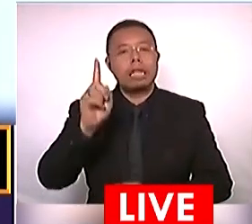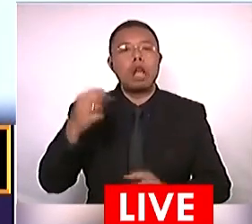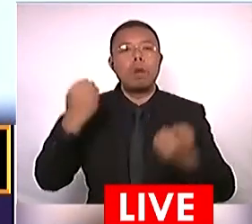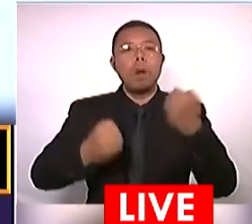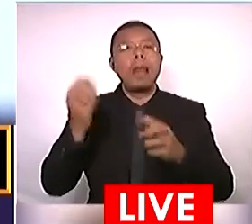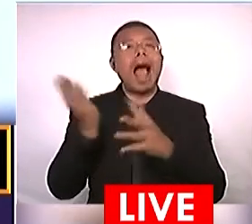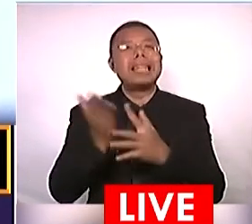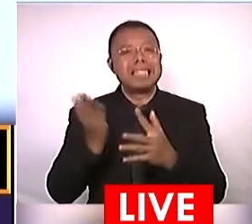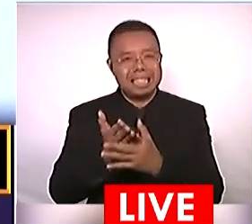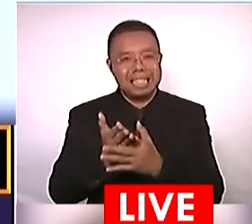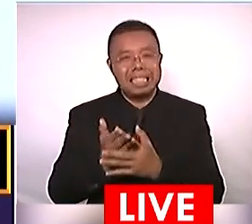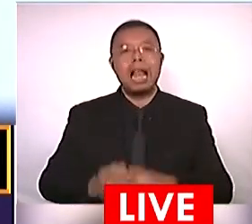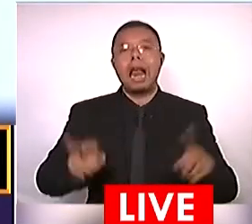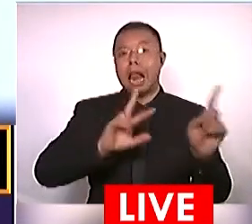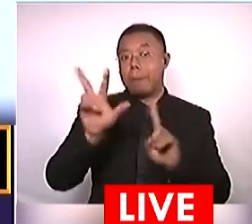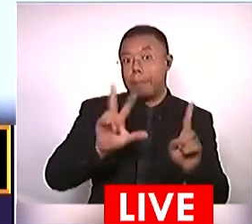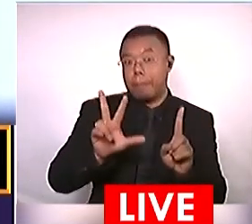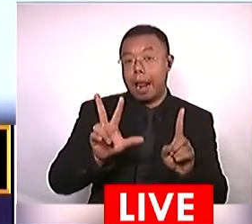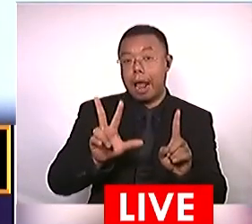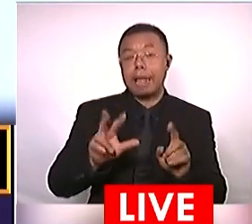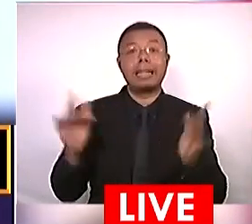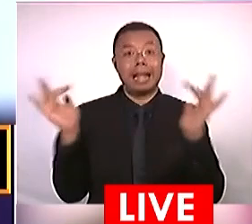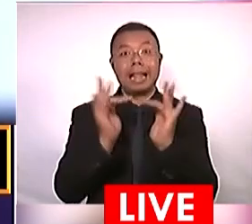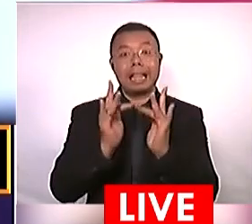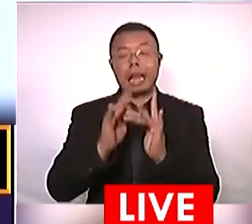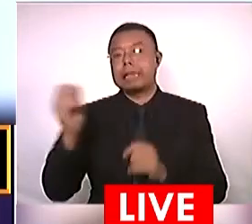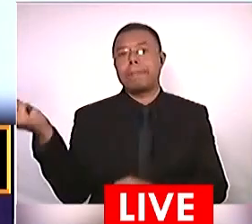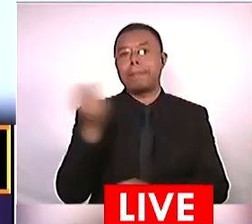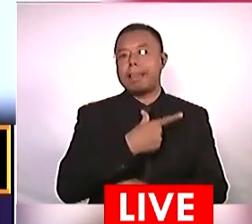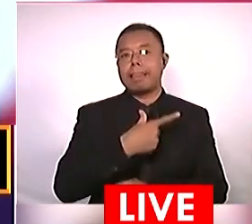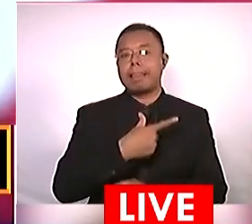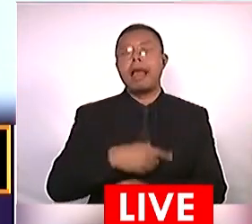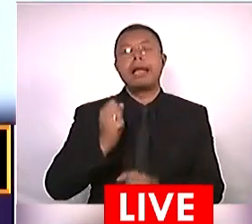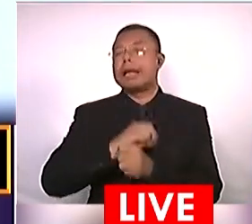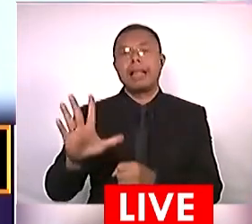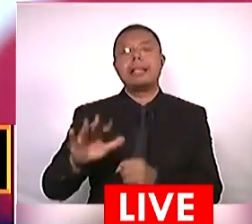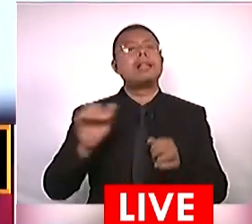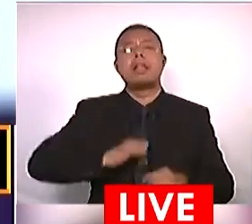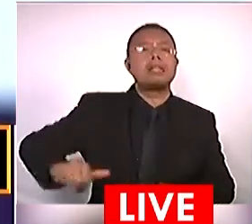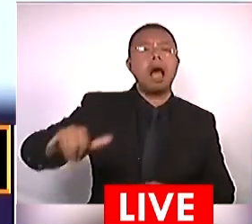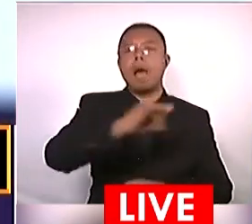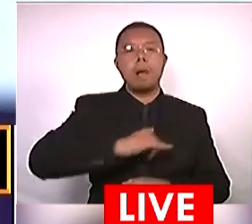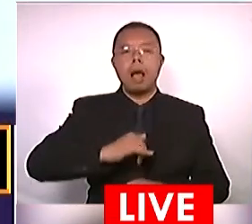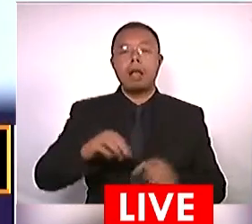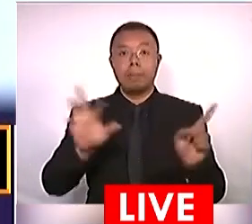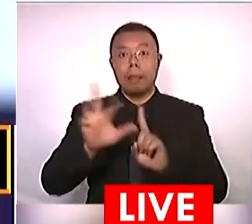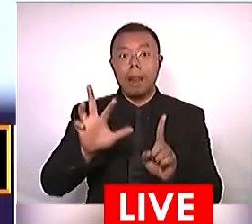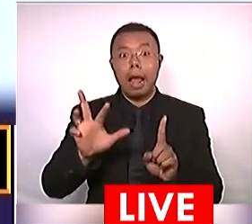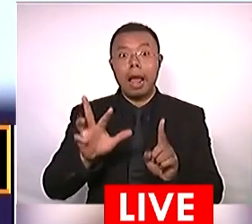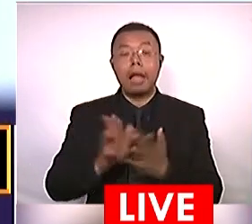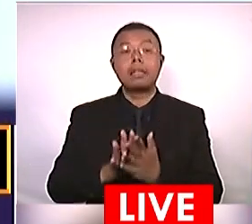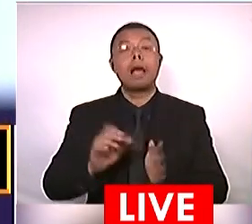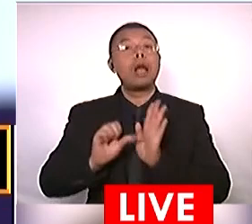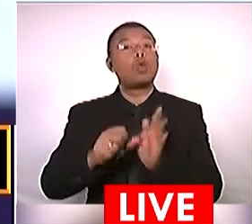mobil akses 18 internet super cepat gratis dan merata 19